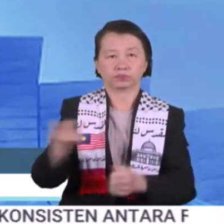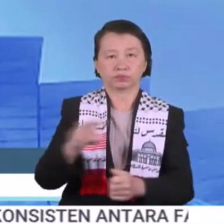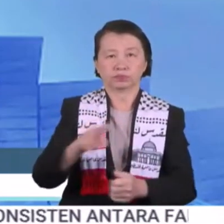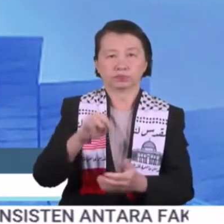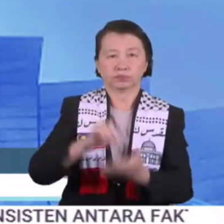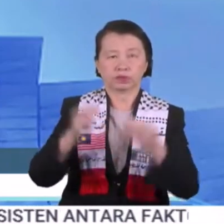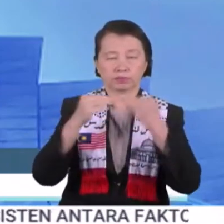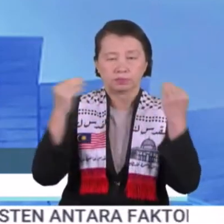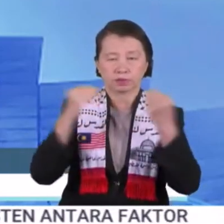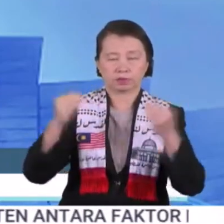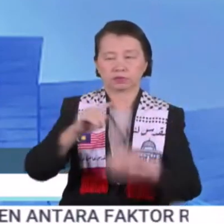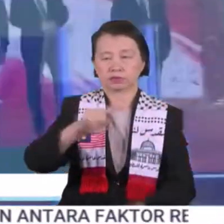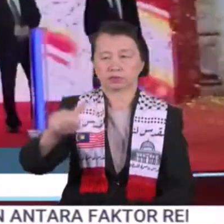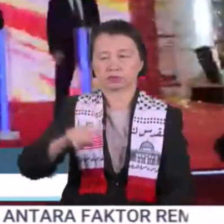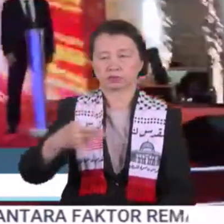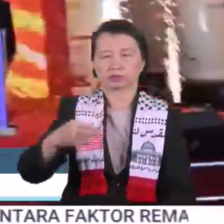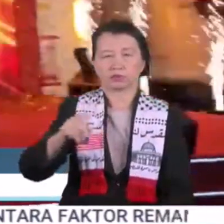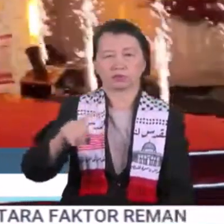China.